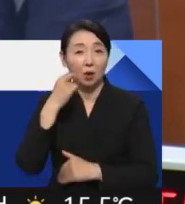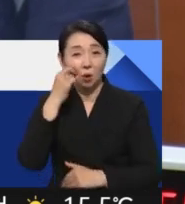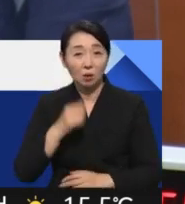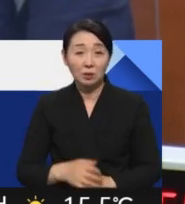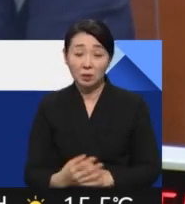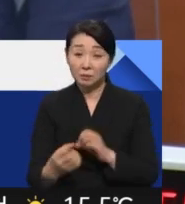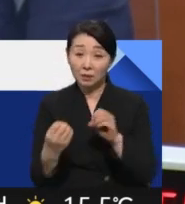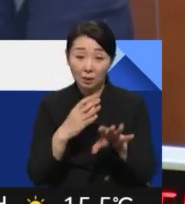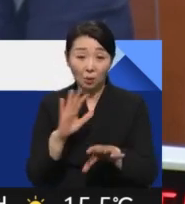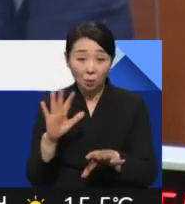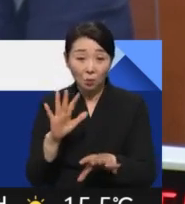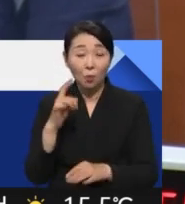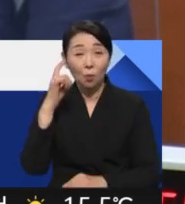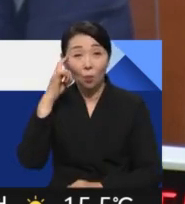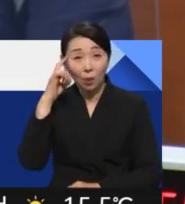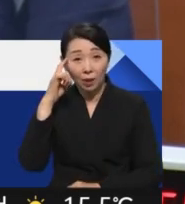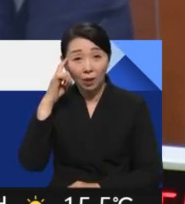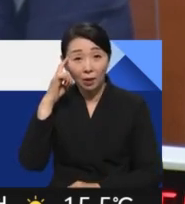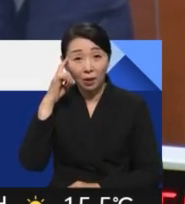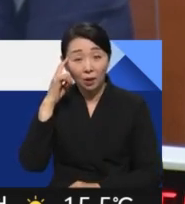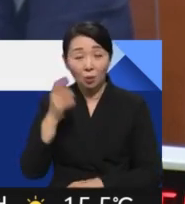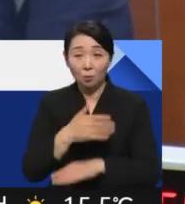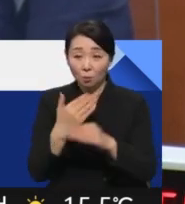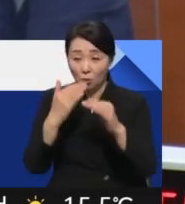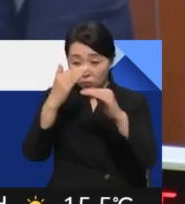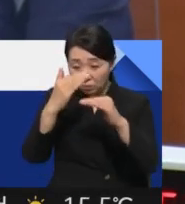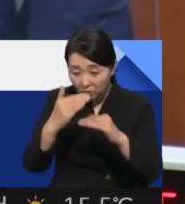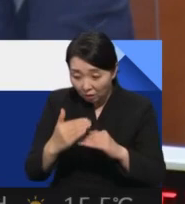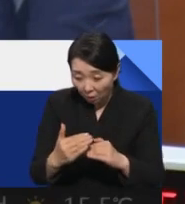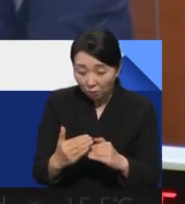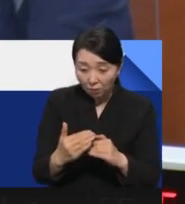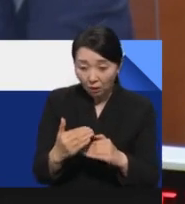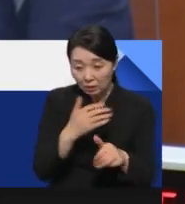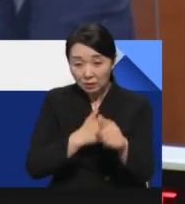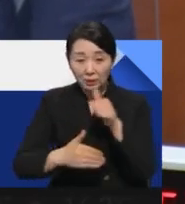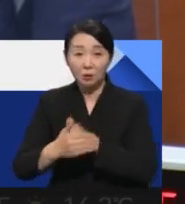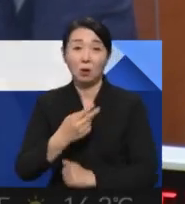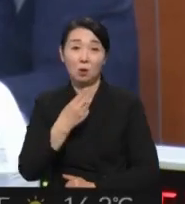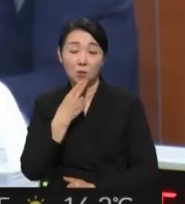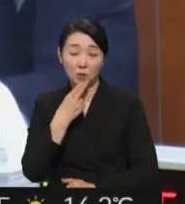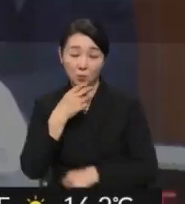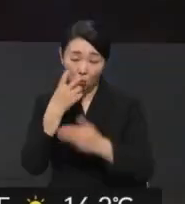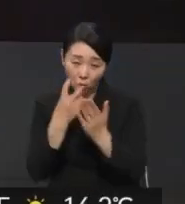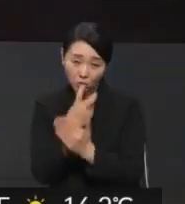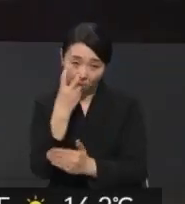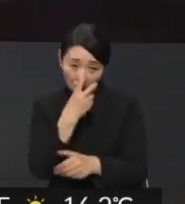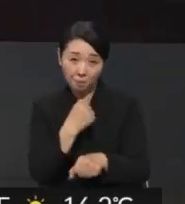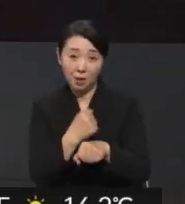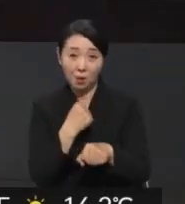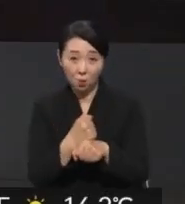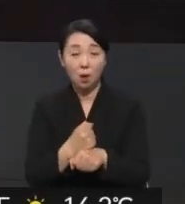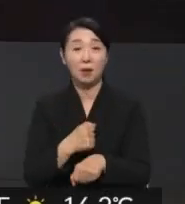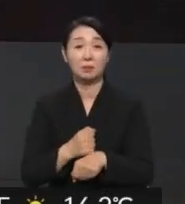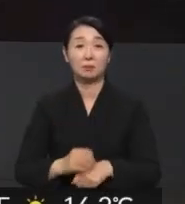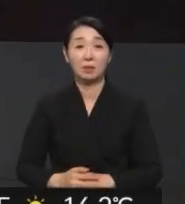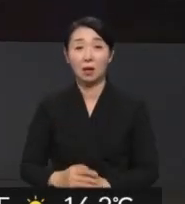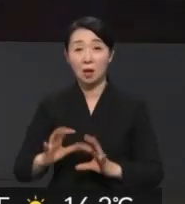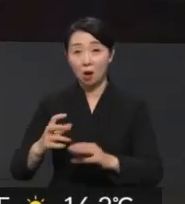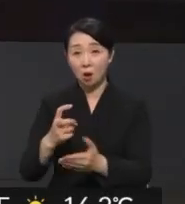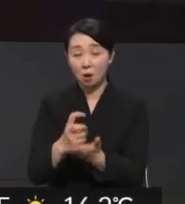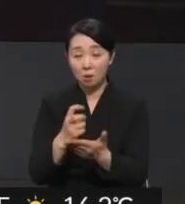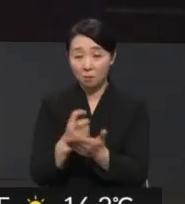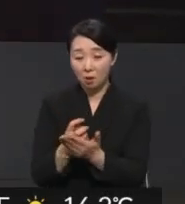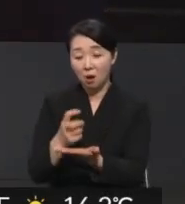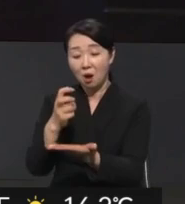오는 것처럼 일체의 고려 없이 증거와 법률에 따라 수사를 진행해 나가겠습니다. 네. 네, 헌법과 법률, 마침